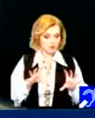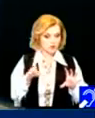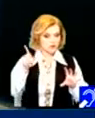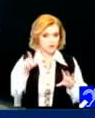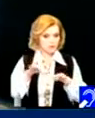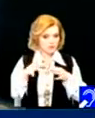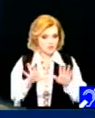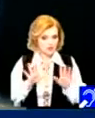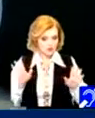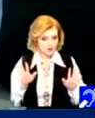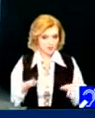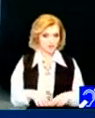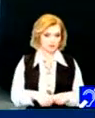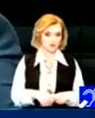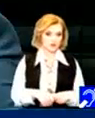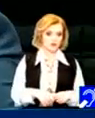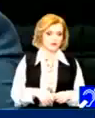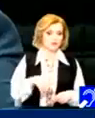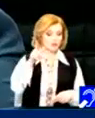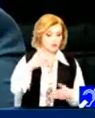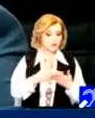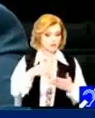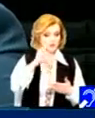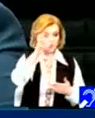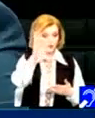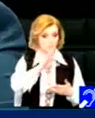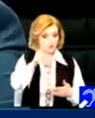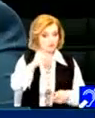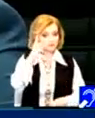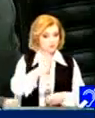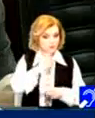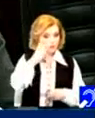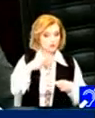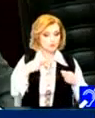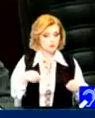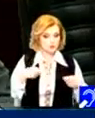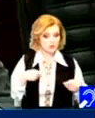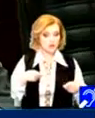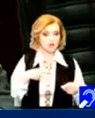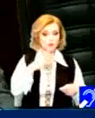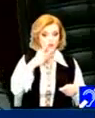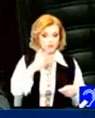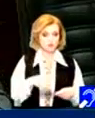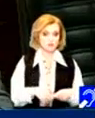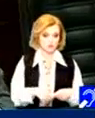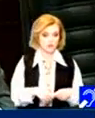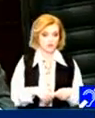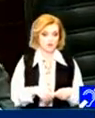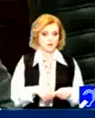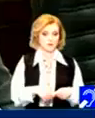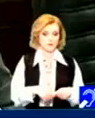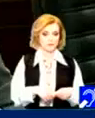În majoritatea țărilor de Uniunea Europeană este interzisă comercializarea produselor din tutun în alte unități